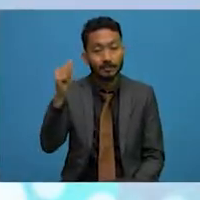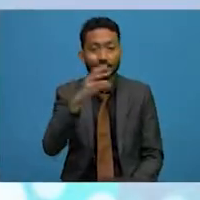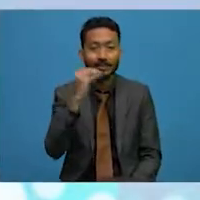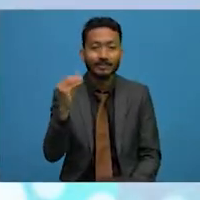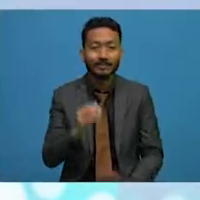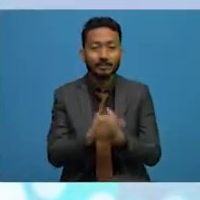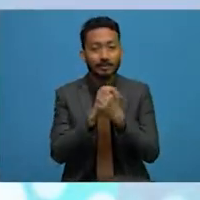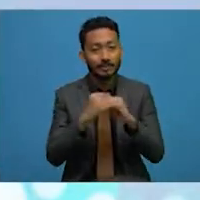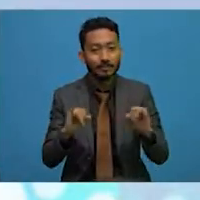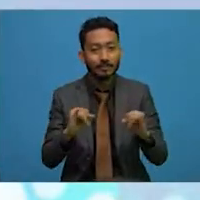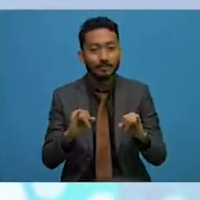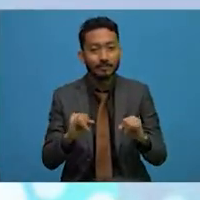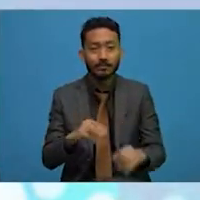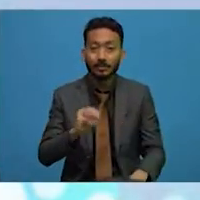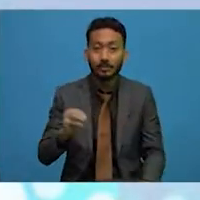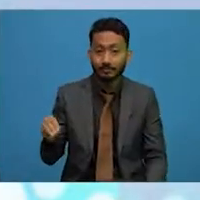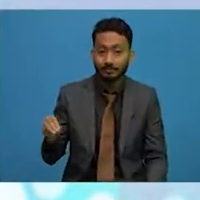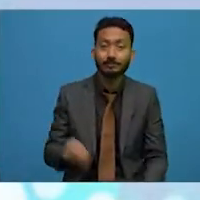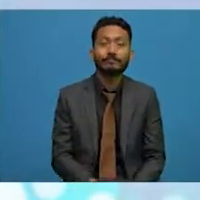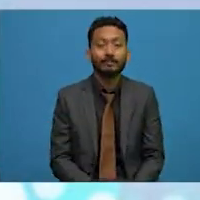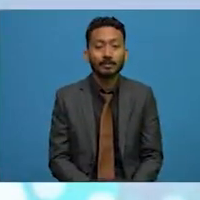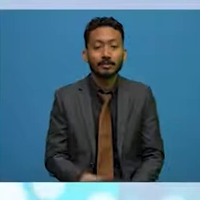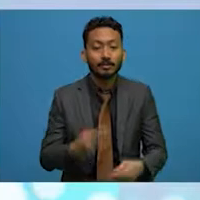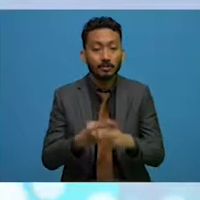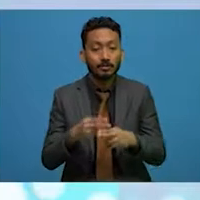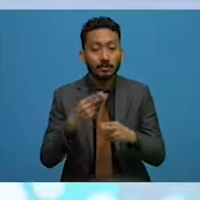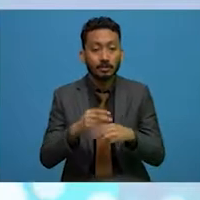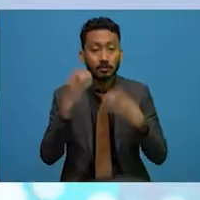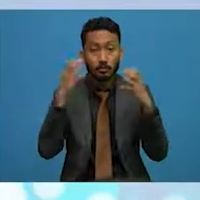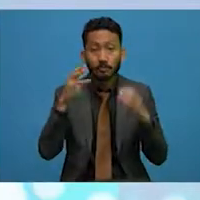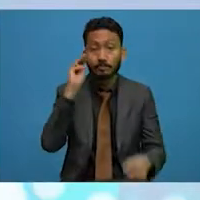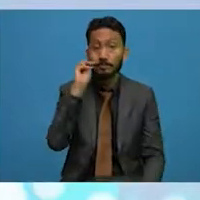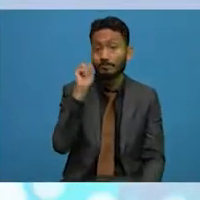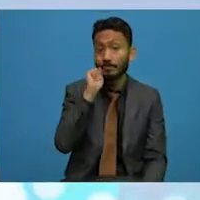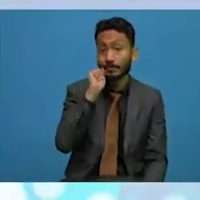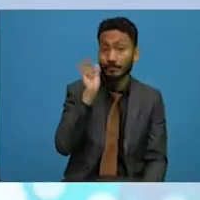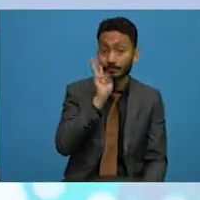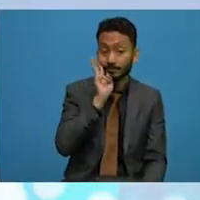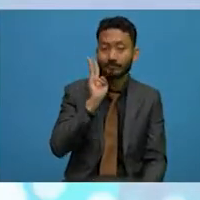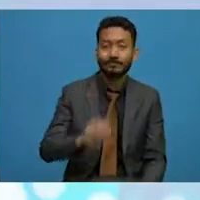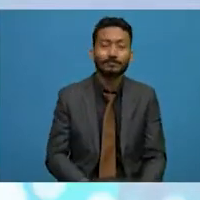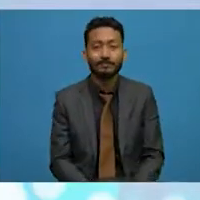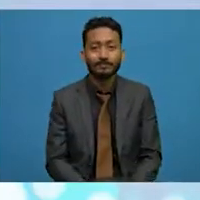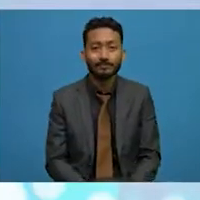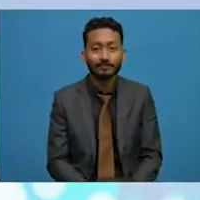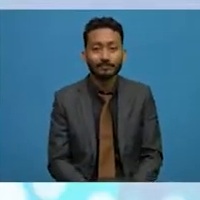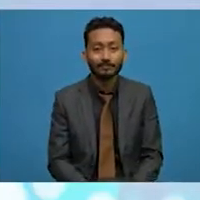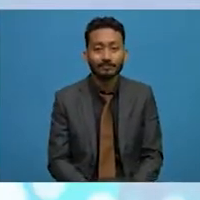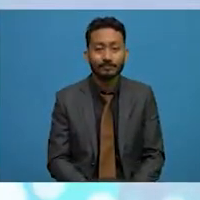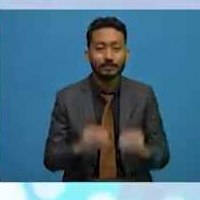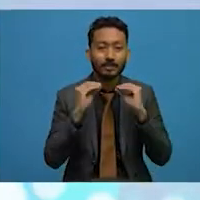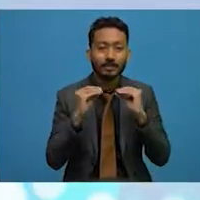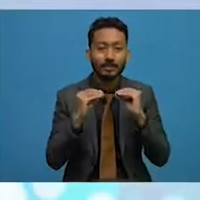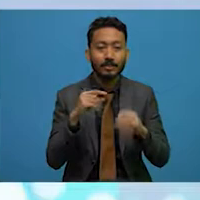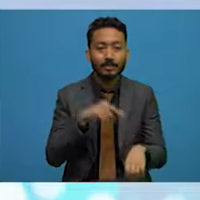Assalamualaikum dan selamat sejahtera pelajar-pelajar. Nama cikgu ialah Muhammad Ahmariwan bin Muhammad Zain. Cikgu